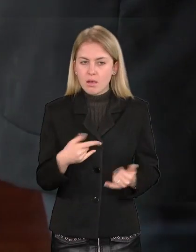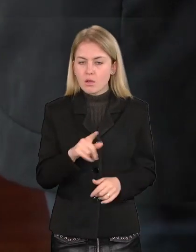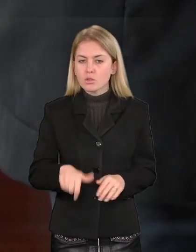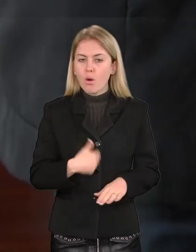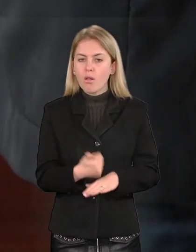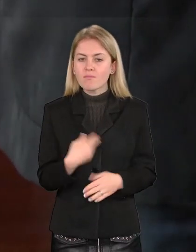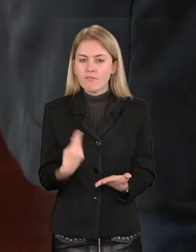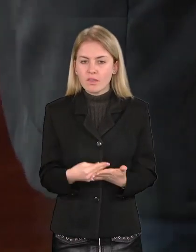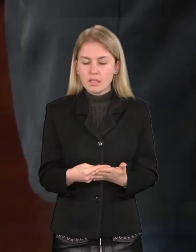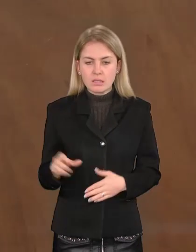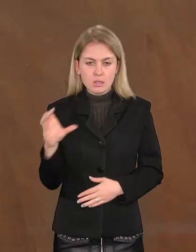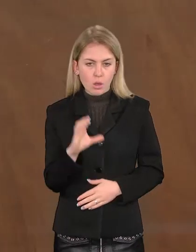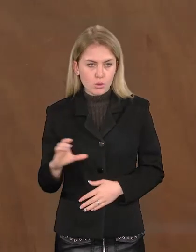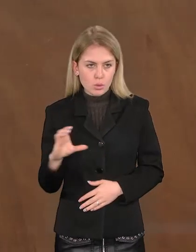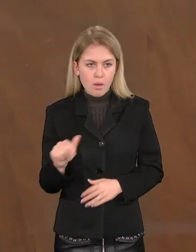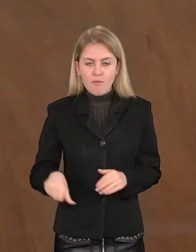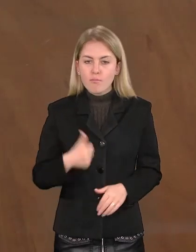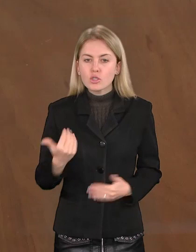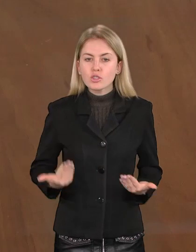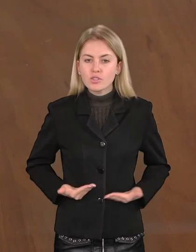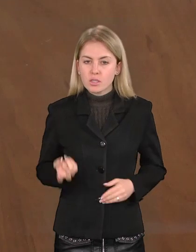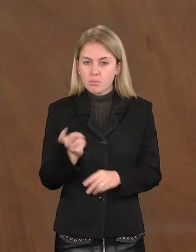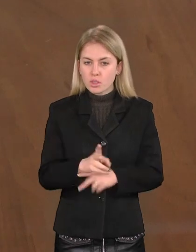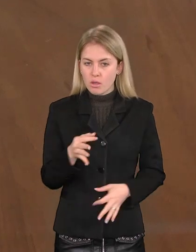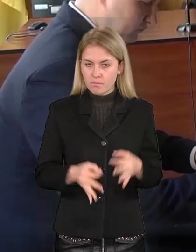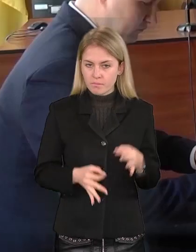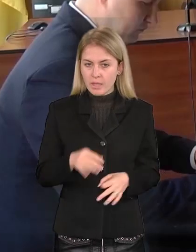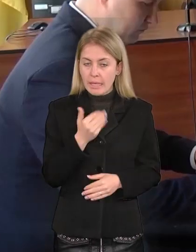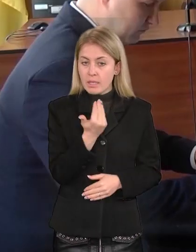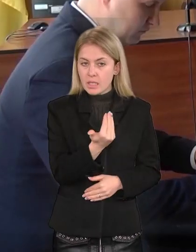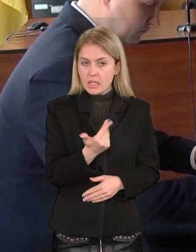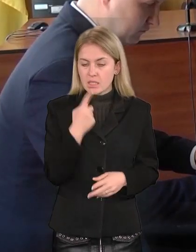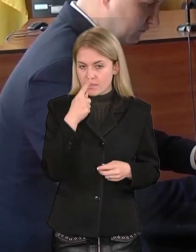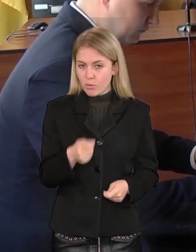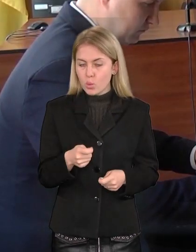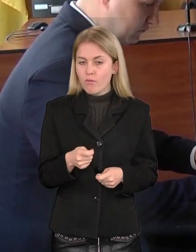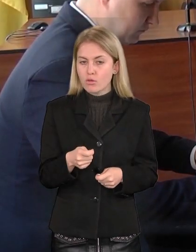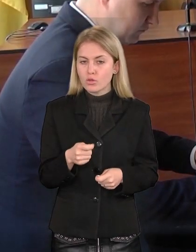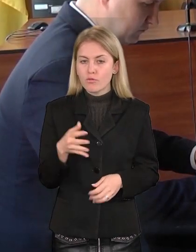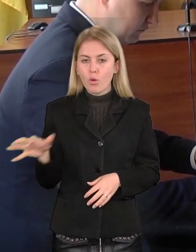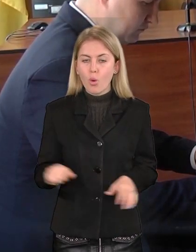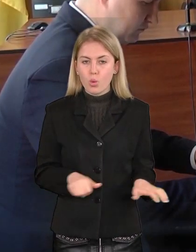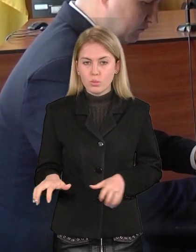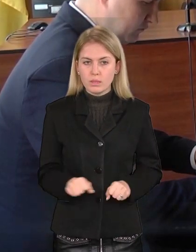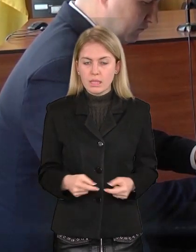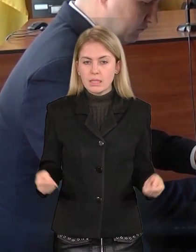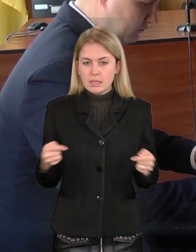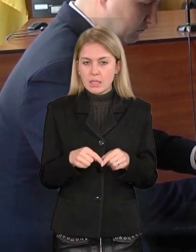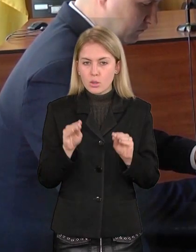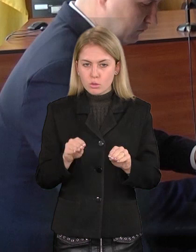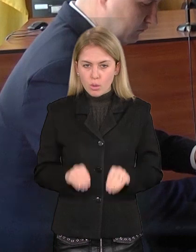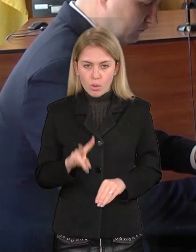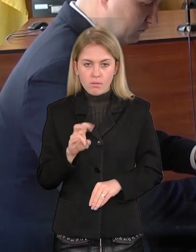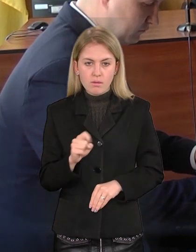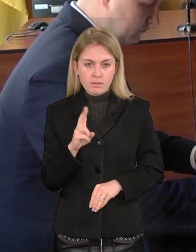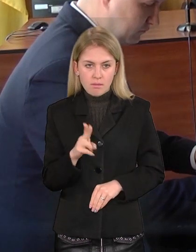головна фінансистка Сум вперше у житті прийшла до суду. Її звинувачують у корупції. Згідно з протоколом НАЗК, пані